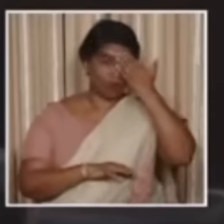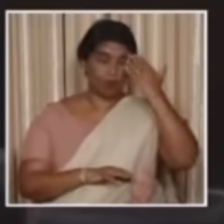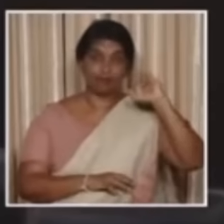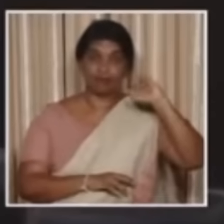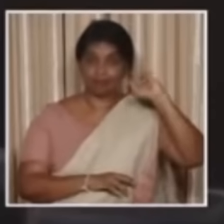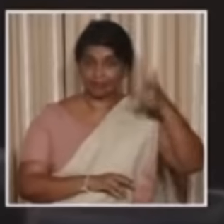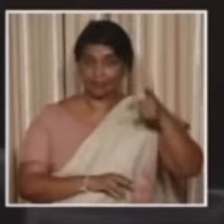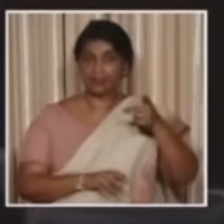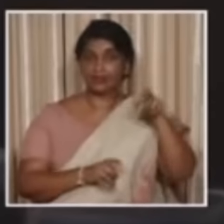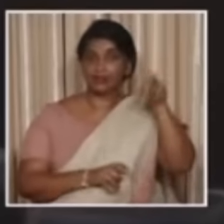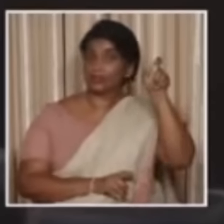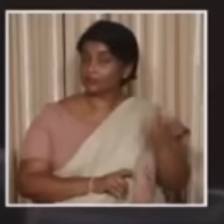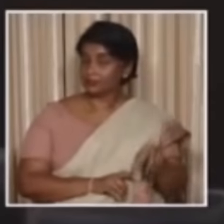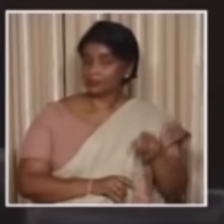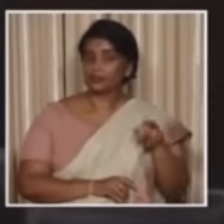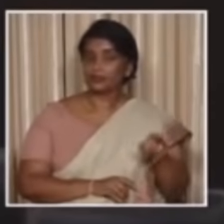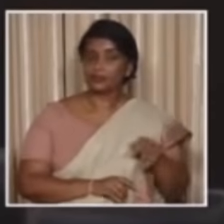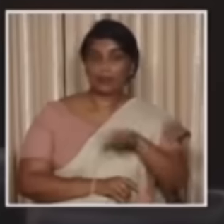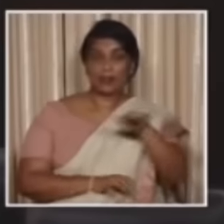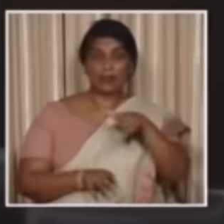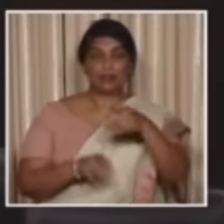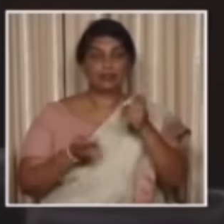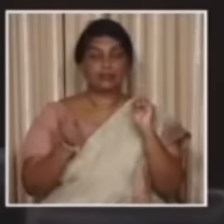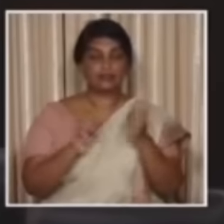අප ක්‍රීඩකයාට පිටිය මැද